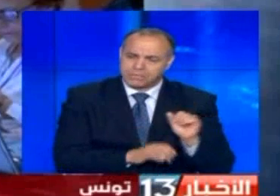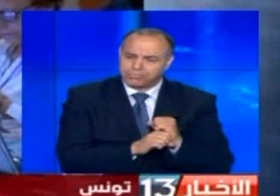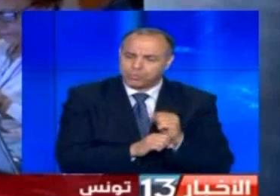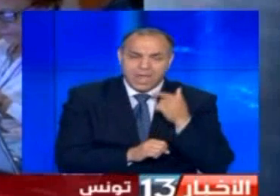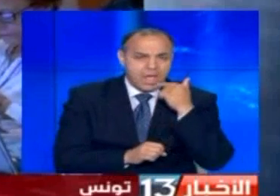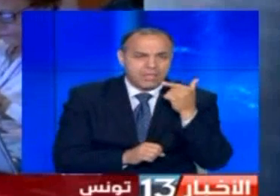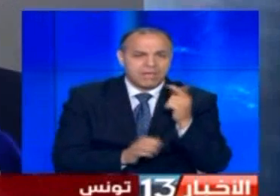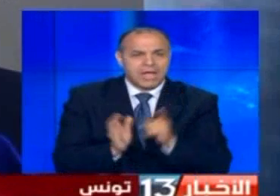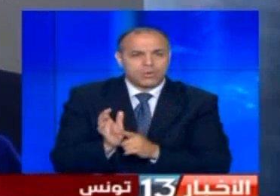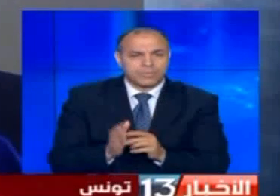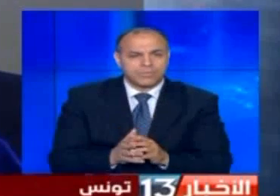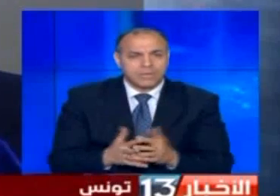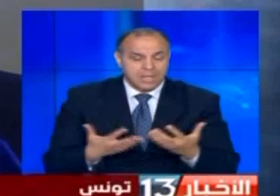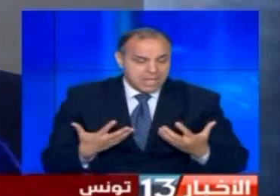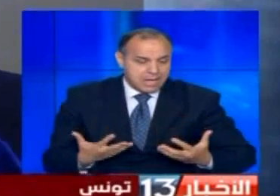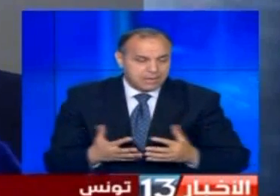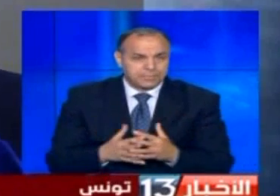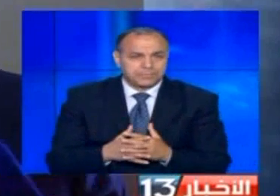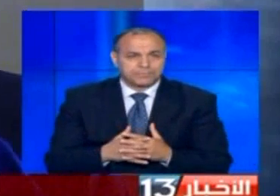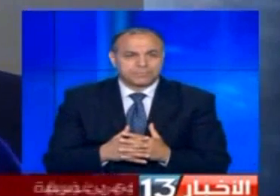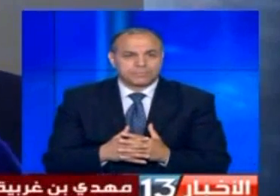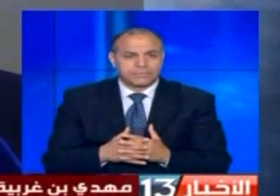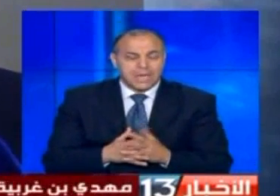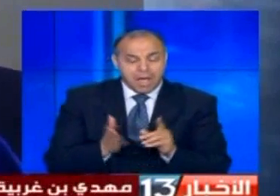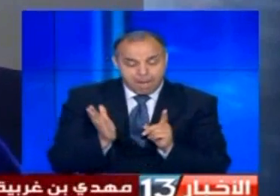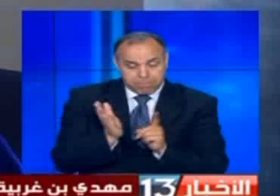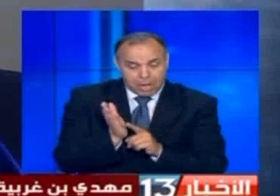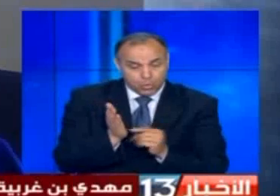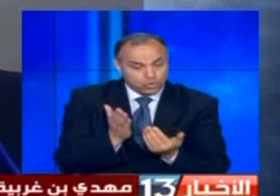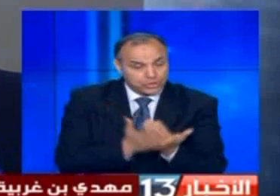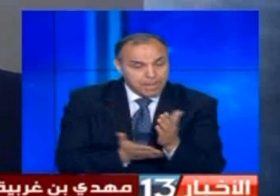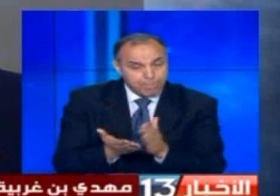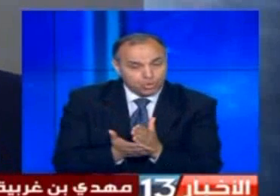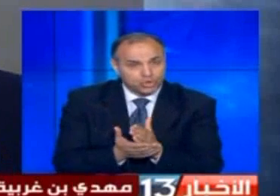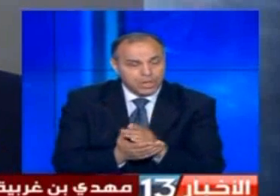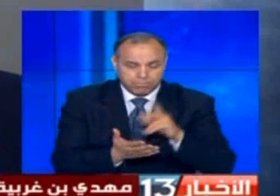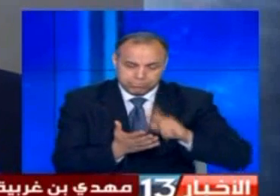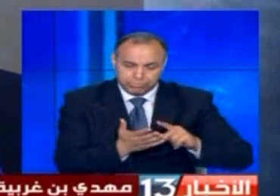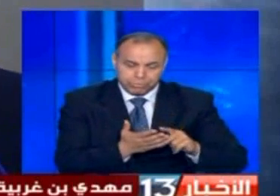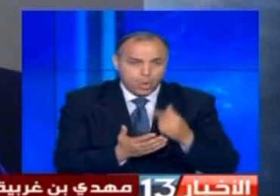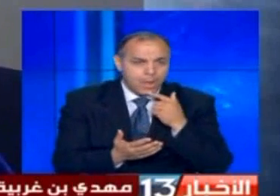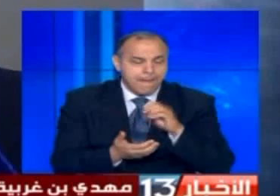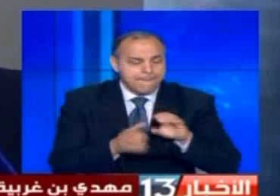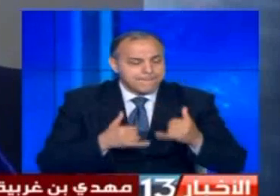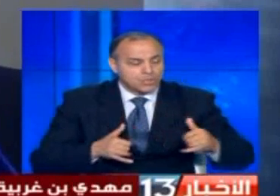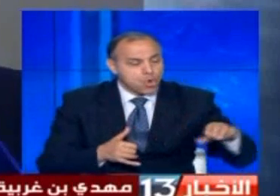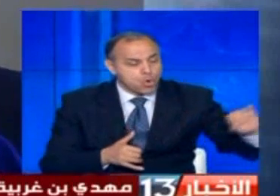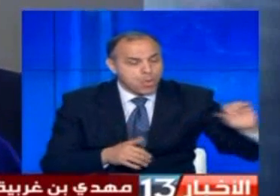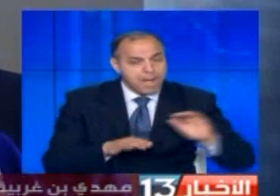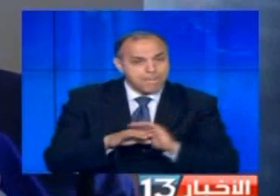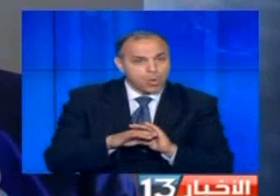يتضمنها هذا القانون قمنا بالمصادقه على مشروع قانون لاتفاقيه 108 لمجلس اوروبا